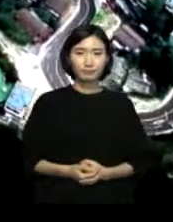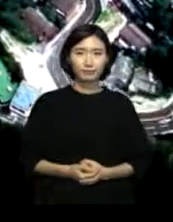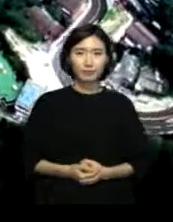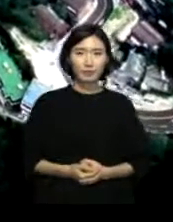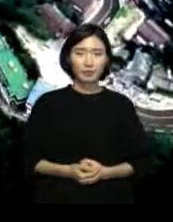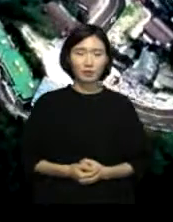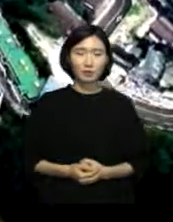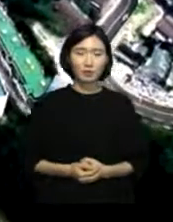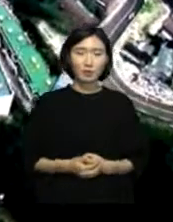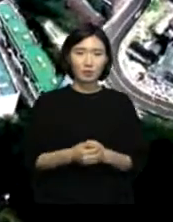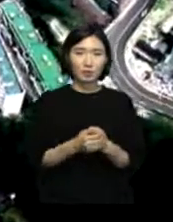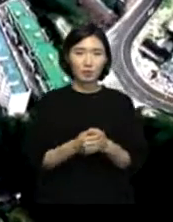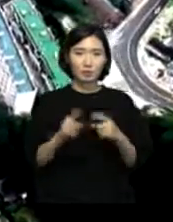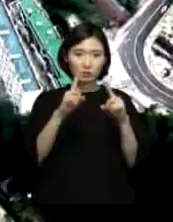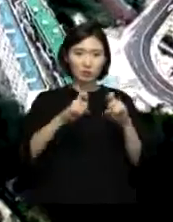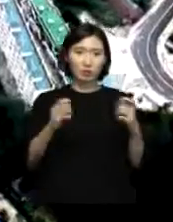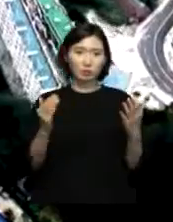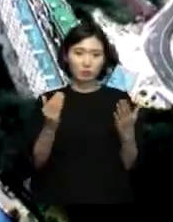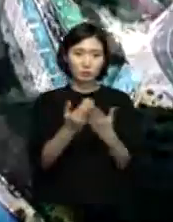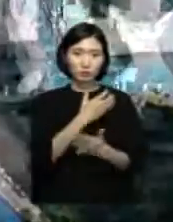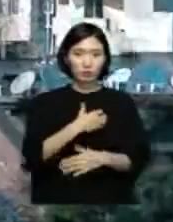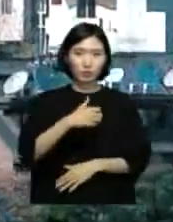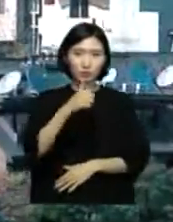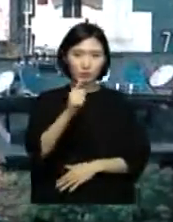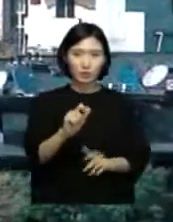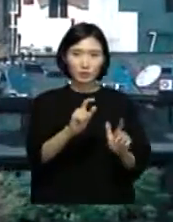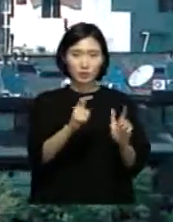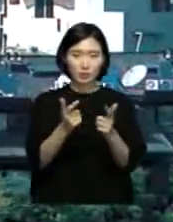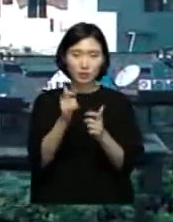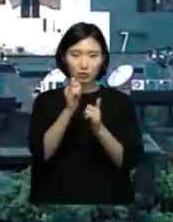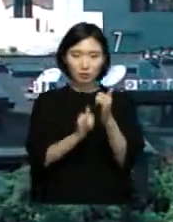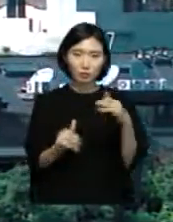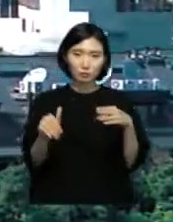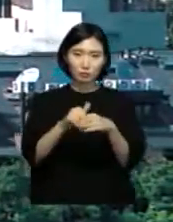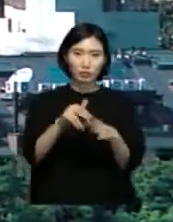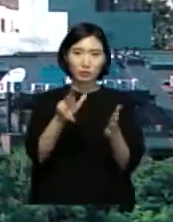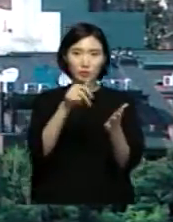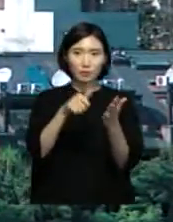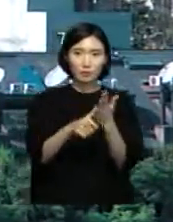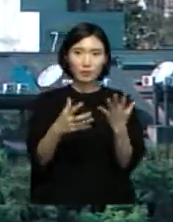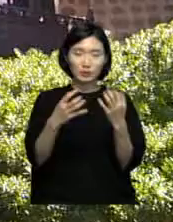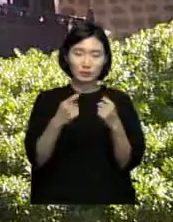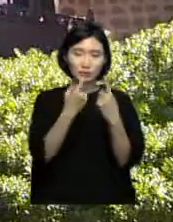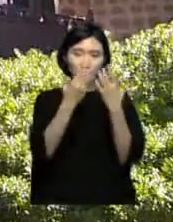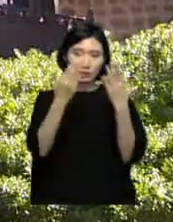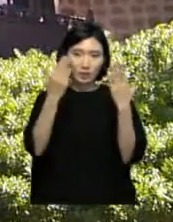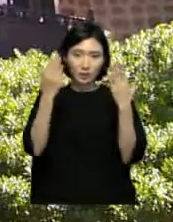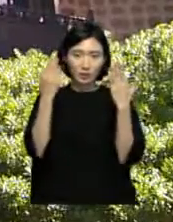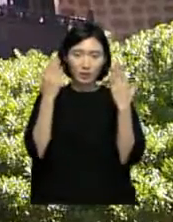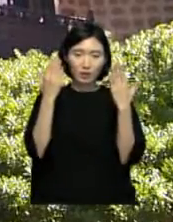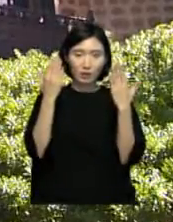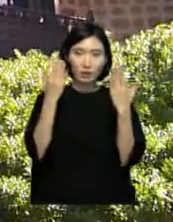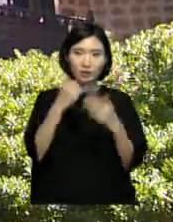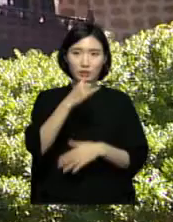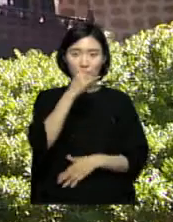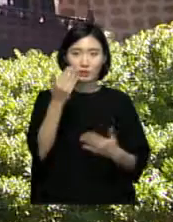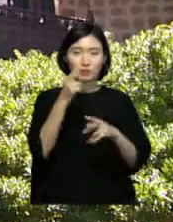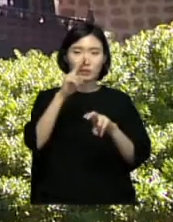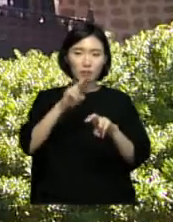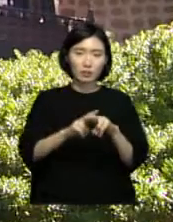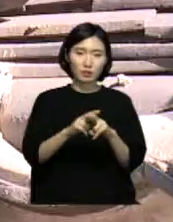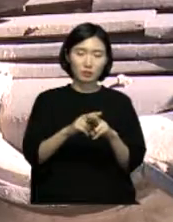김영배 성북구청장은 다양한 역사와 문화 자원, 그리고 많은 대학이 소재한 동북 4구에 일자리와